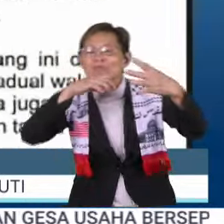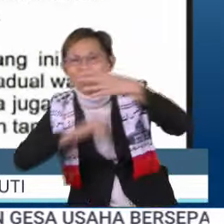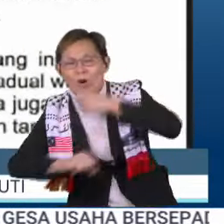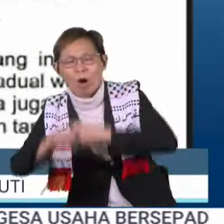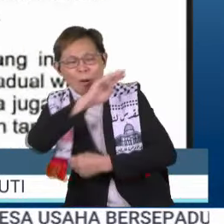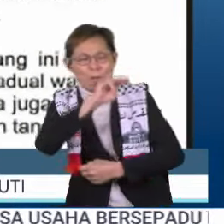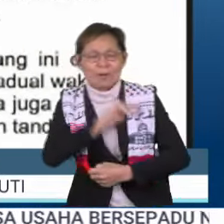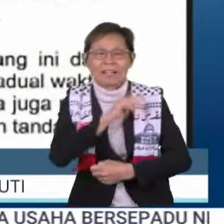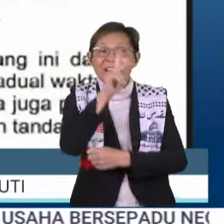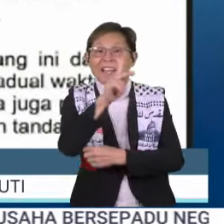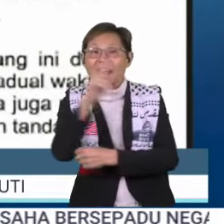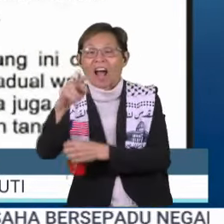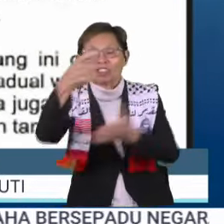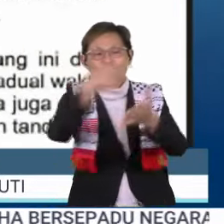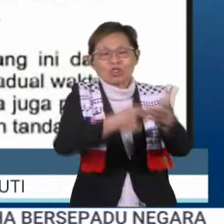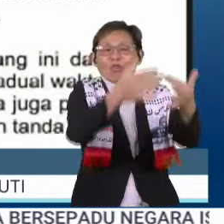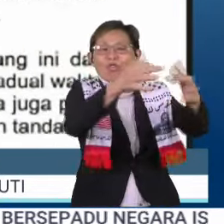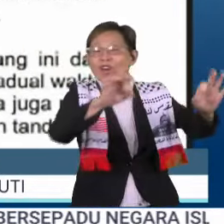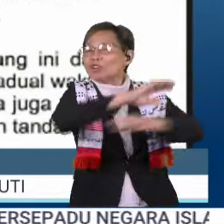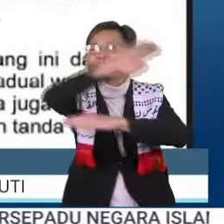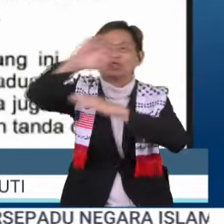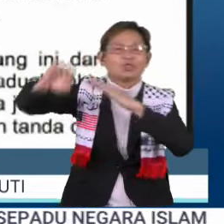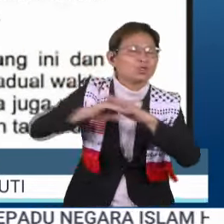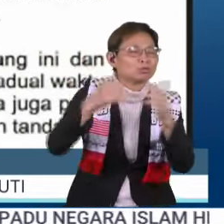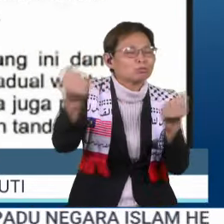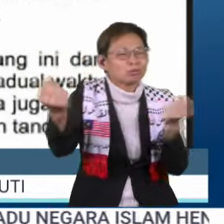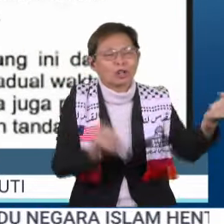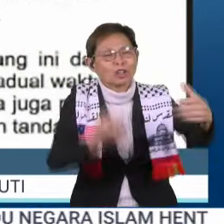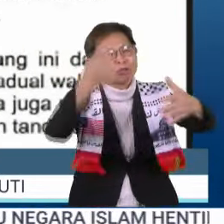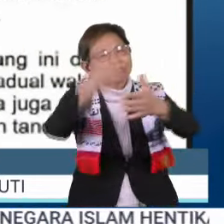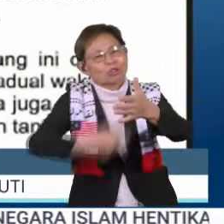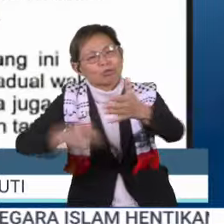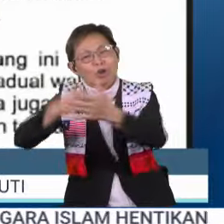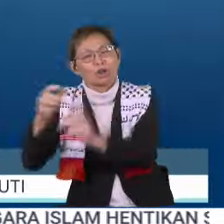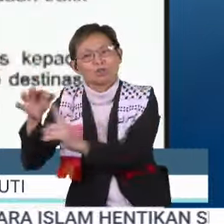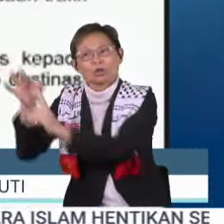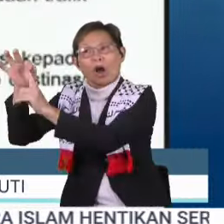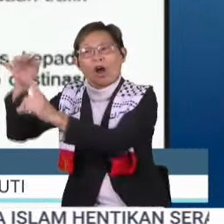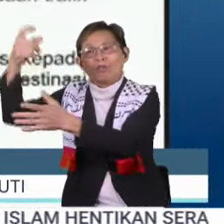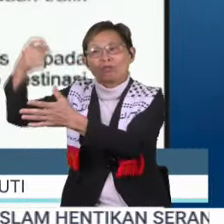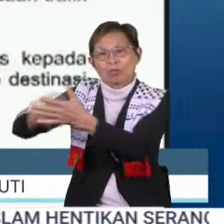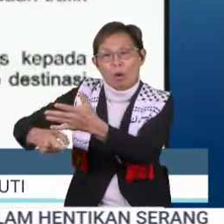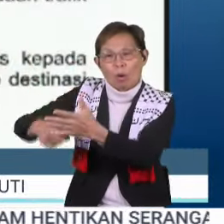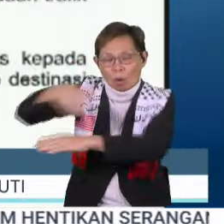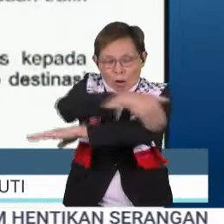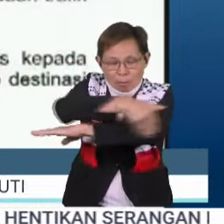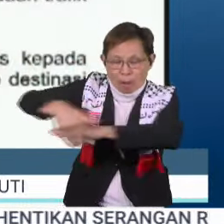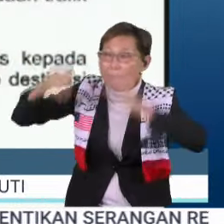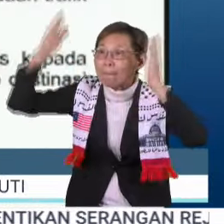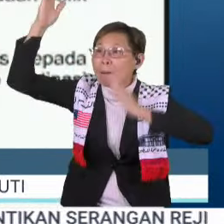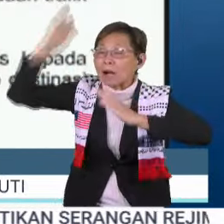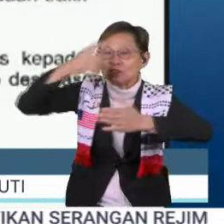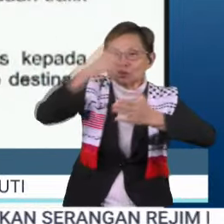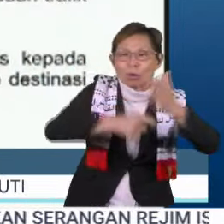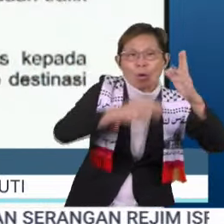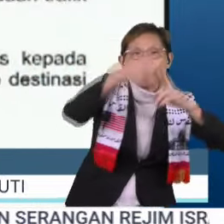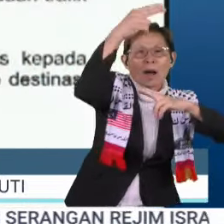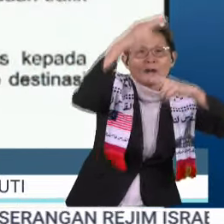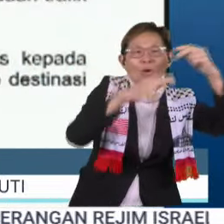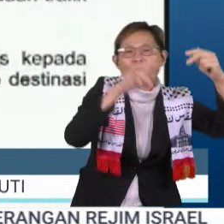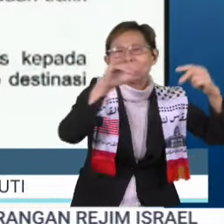Raya KKR, pengecualian tol akan diberikan kepada semua jenis kenderaan di semua plaza tol kecuali di plaza tol di sempadan negara iaitu tol bangunan